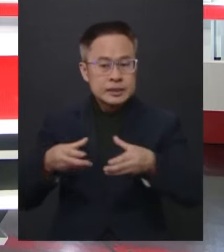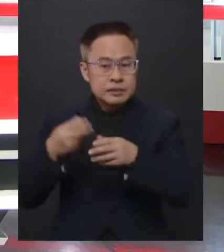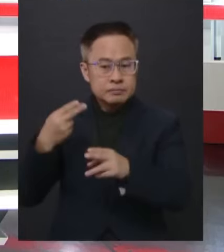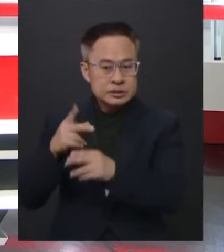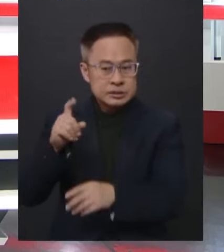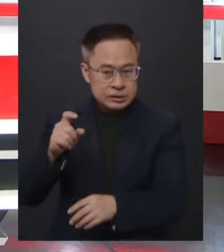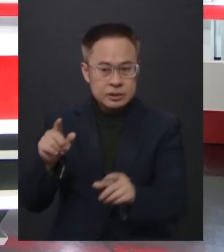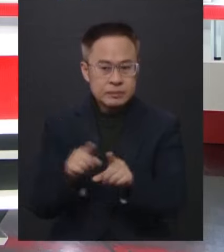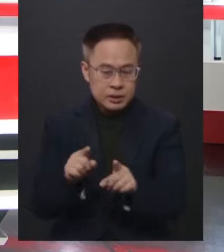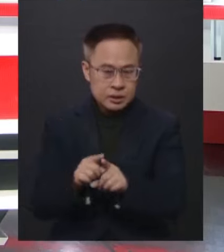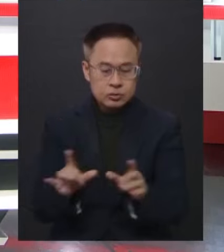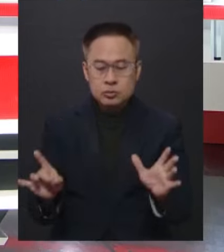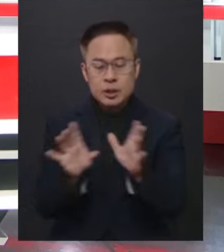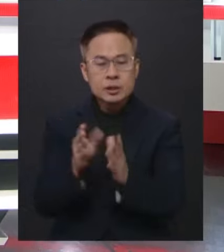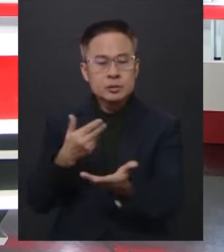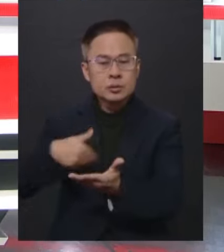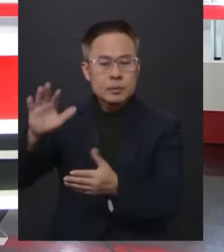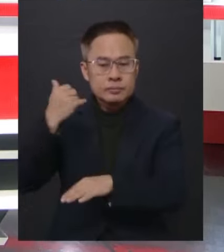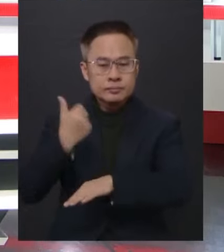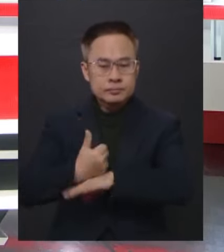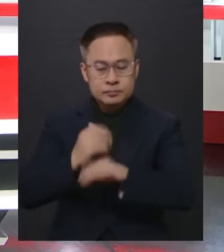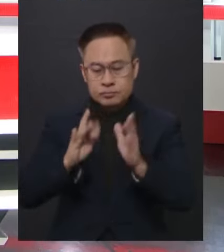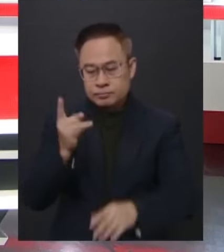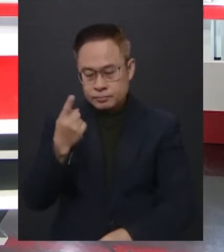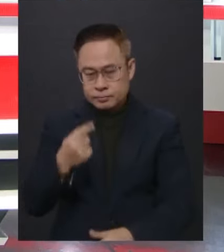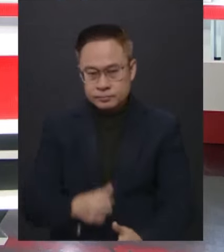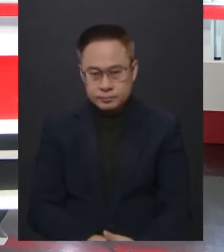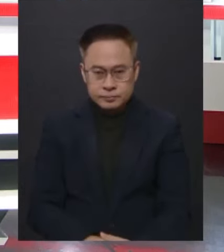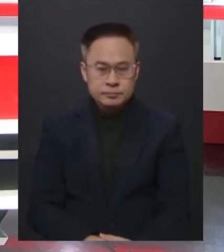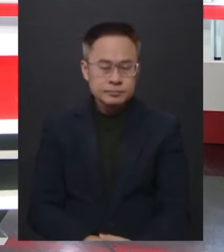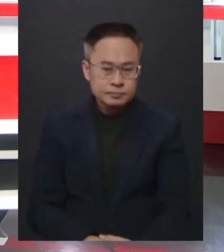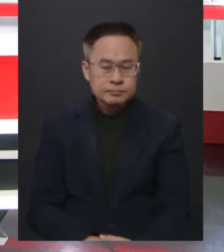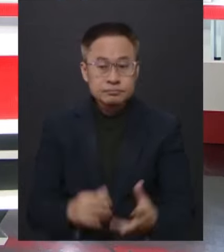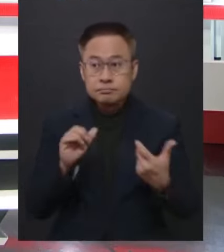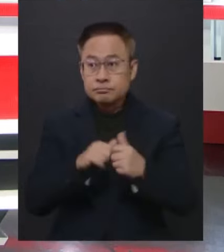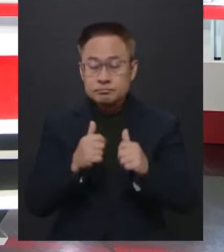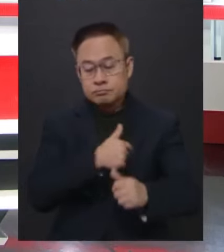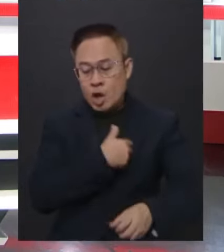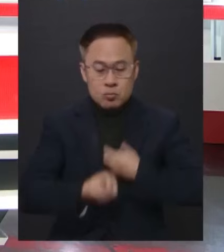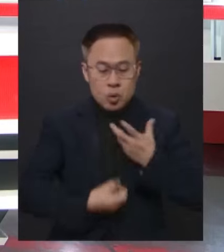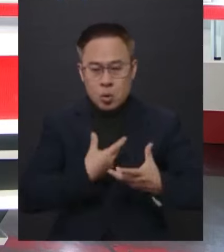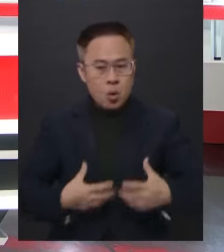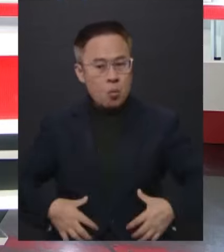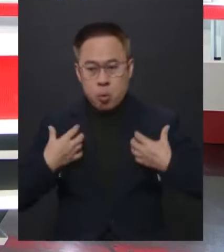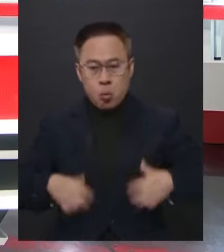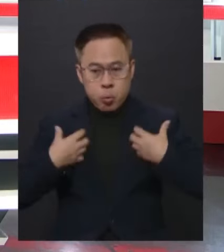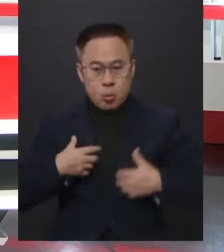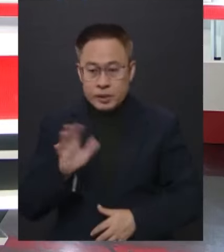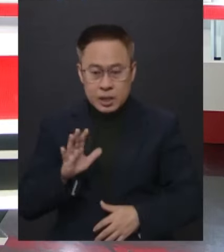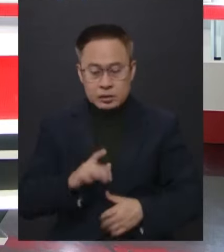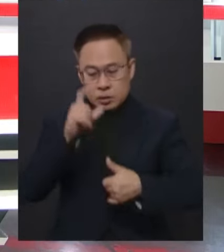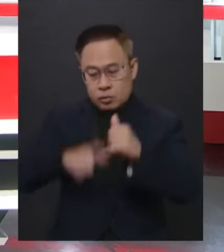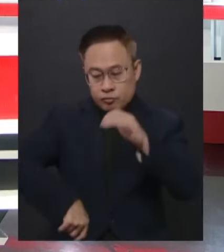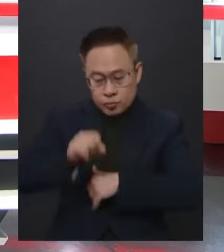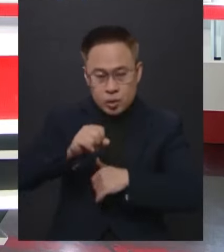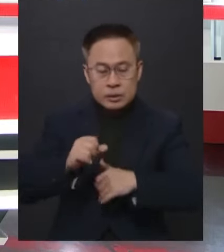มสรด้วยก็อาจจะมีการเปลี่ยนแปลงกันก่อน คือไม่ว่าจะอะไรก็ตามแต่นะคะการแสดงพฤติกรรมรุนแรงไม่ว่าจะเป็นฝ่ายไหนก็ต